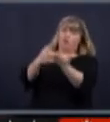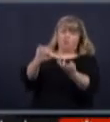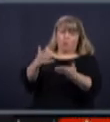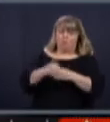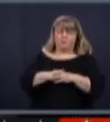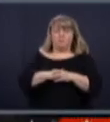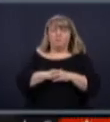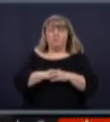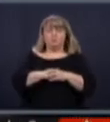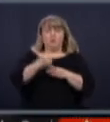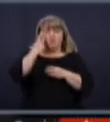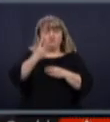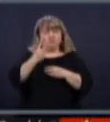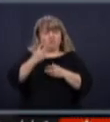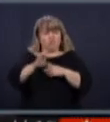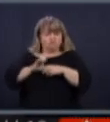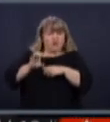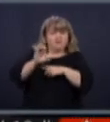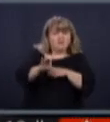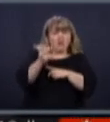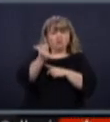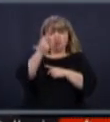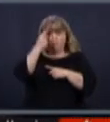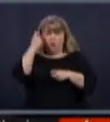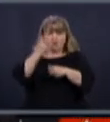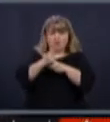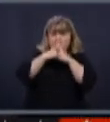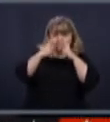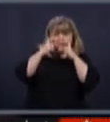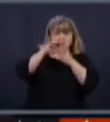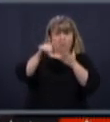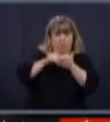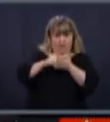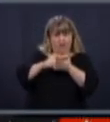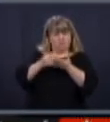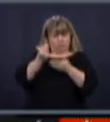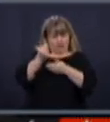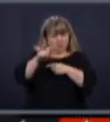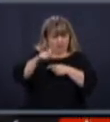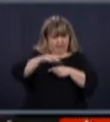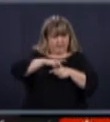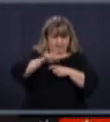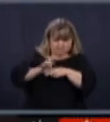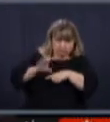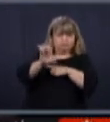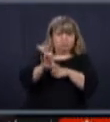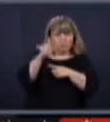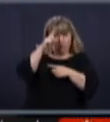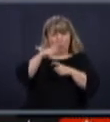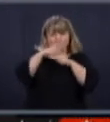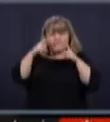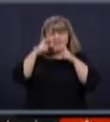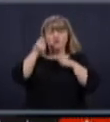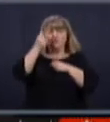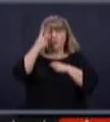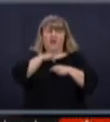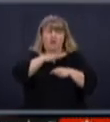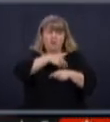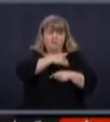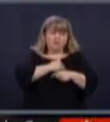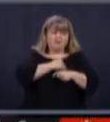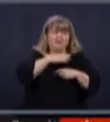acheter des masques à Montréal. Je comprends qu'il y a des municipalités qui ont des difficultés, entre autres, avec le